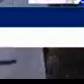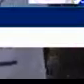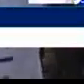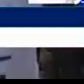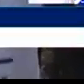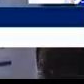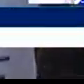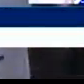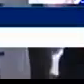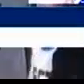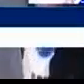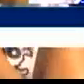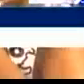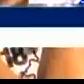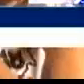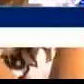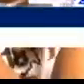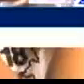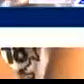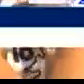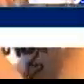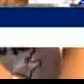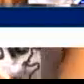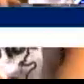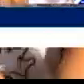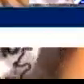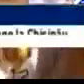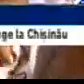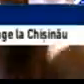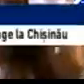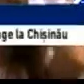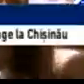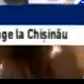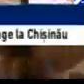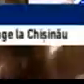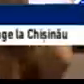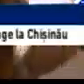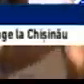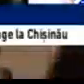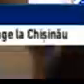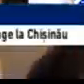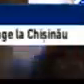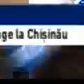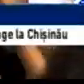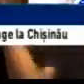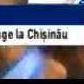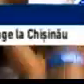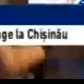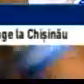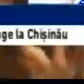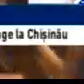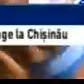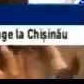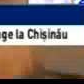și iubim Basarabia în anul centenarului. Poliția de frontieră a respins acuzațiile și a declarat pentru TVR Moldova că a existat